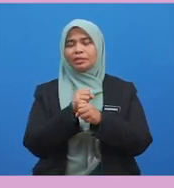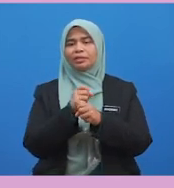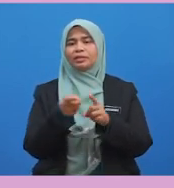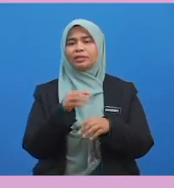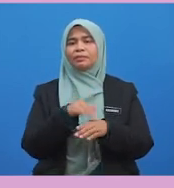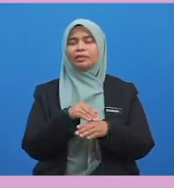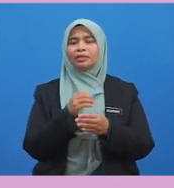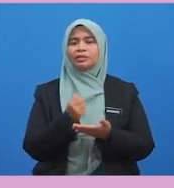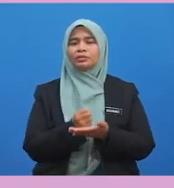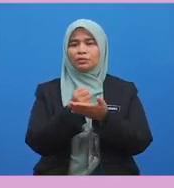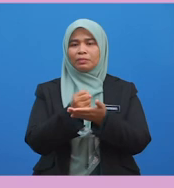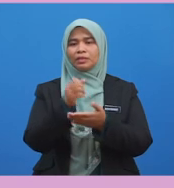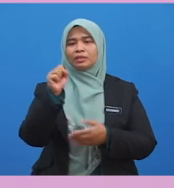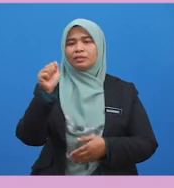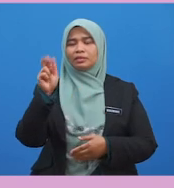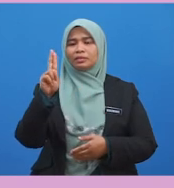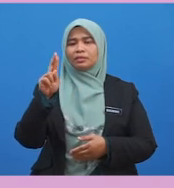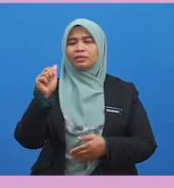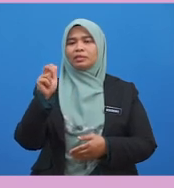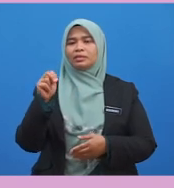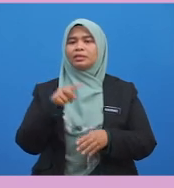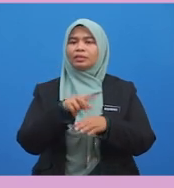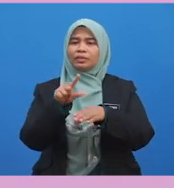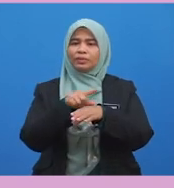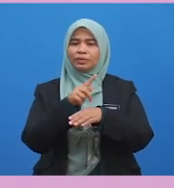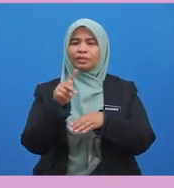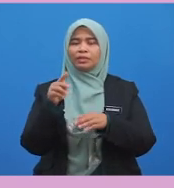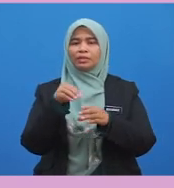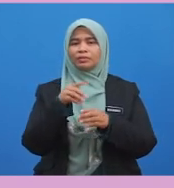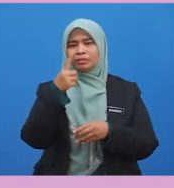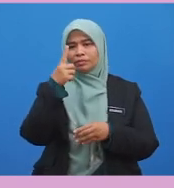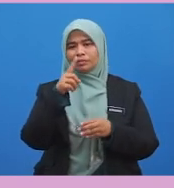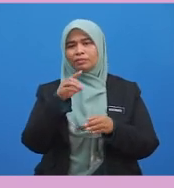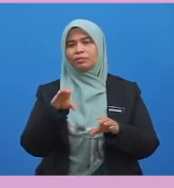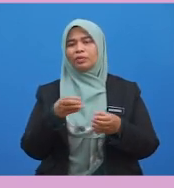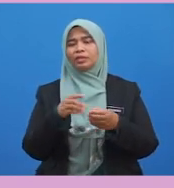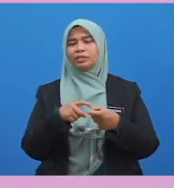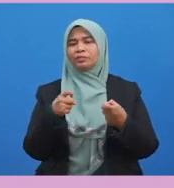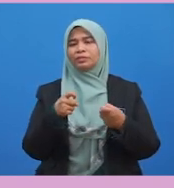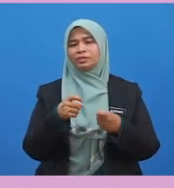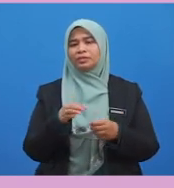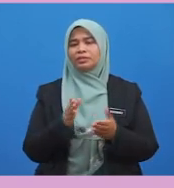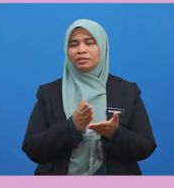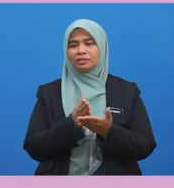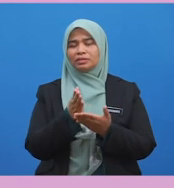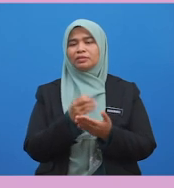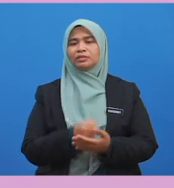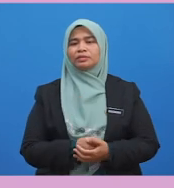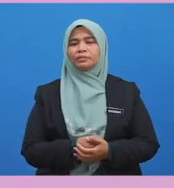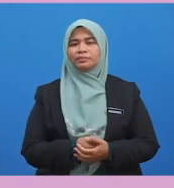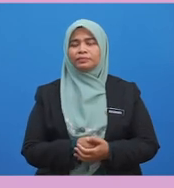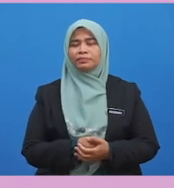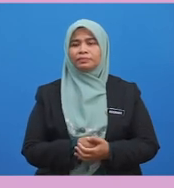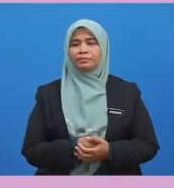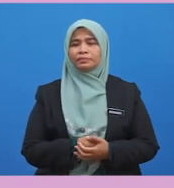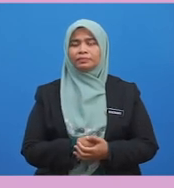Tempat kosong ketiga, dapatan daripada sumbang saran digunakan dalam membuat